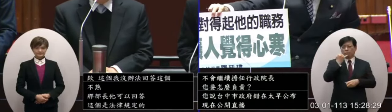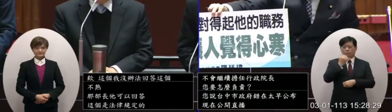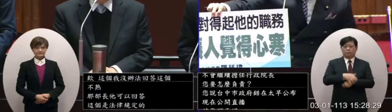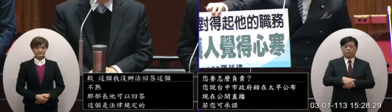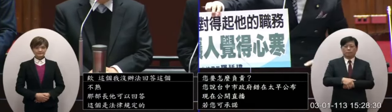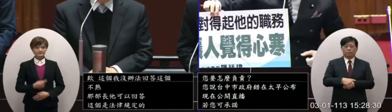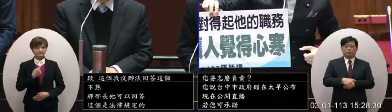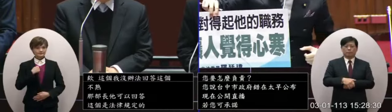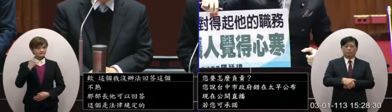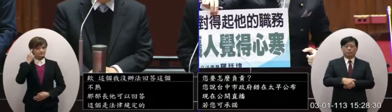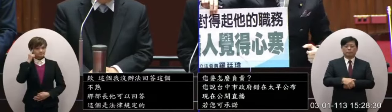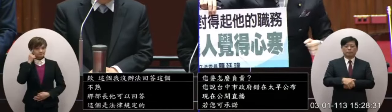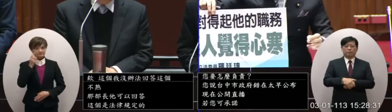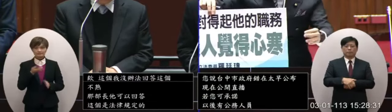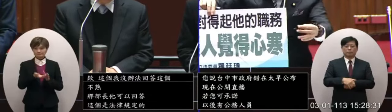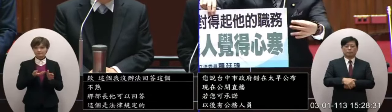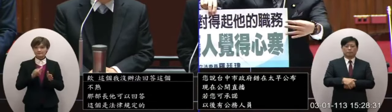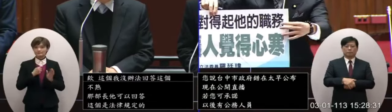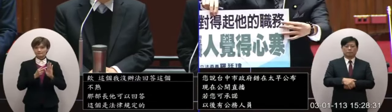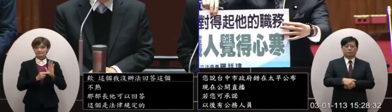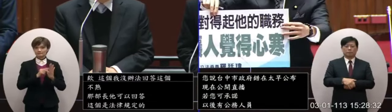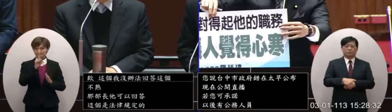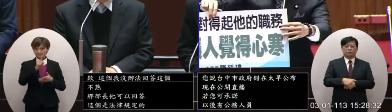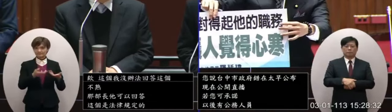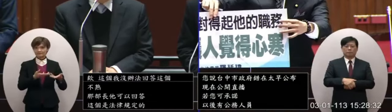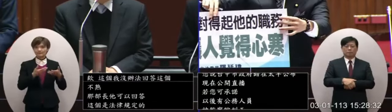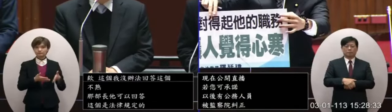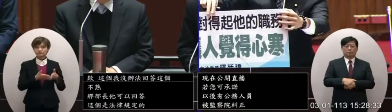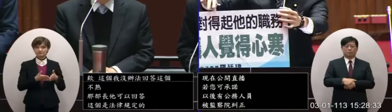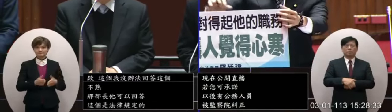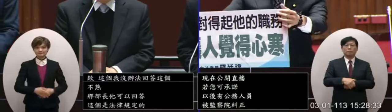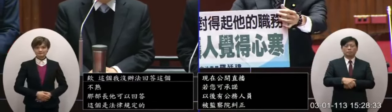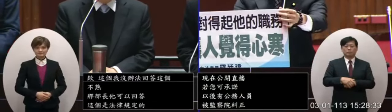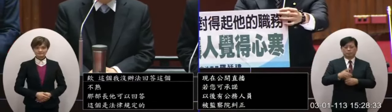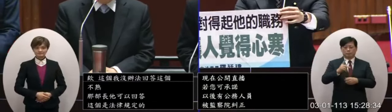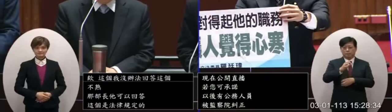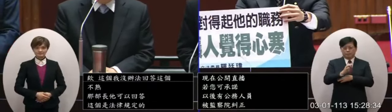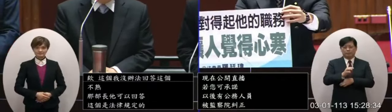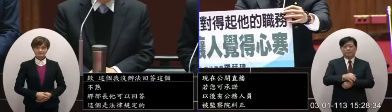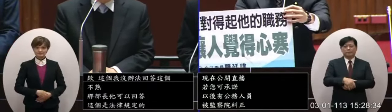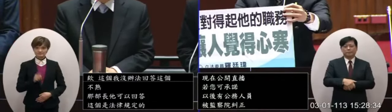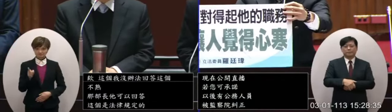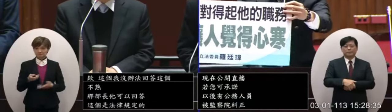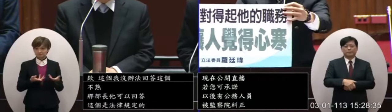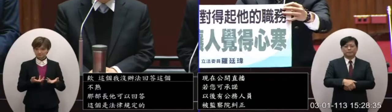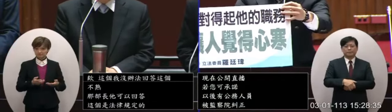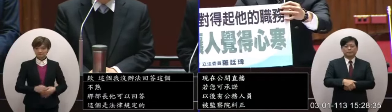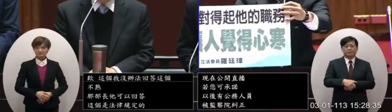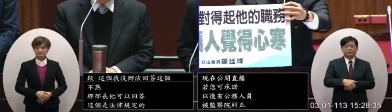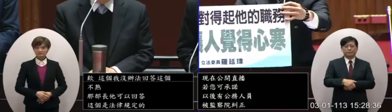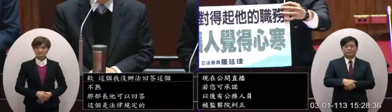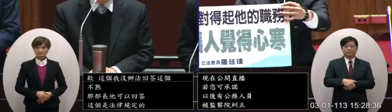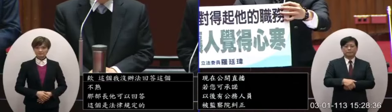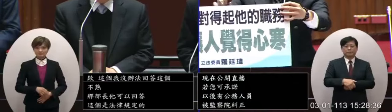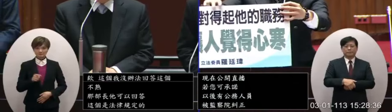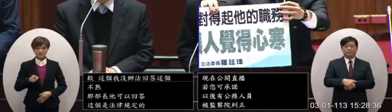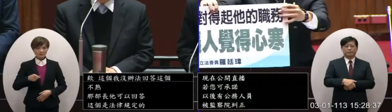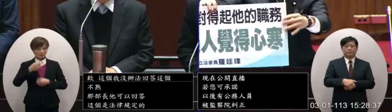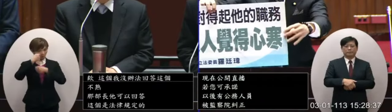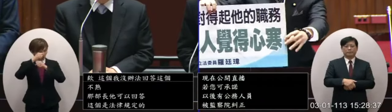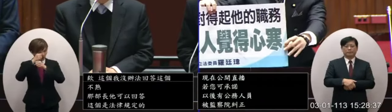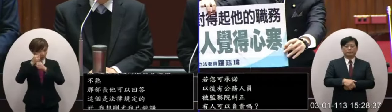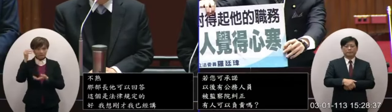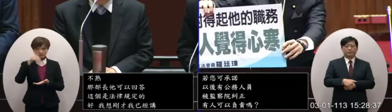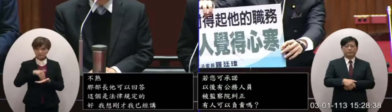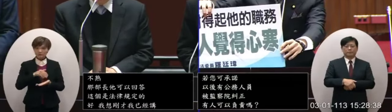好，我想刚才我已经讲了一件很重要的事情，你 正确的科学 那一件事情呢，就是他必须要确定他检验的